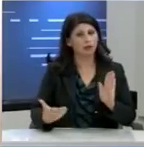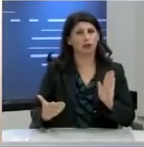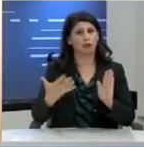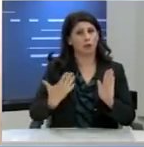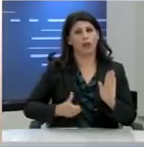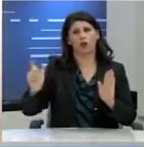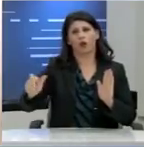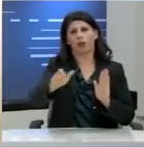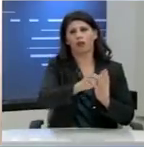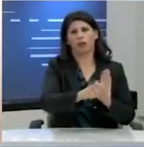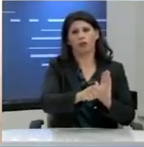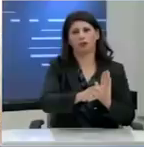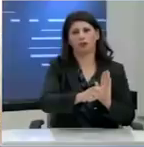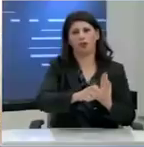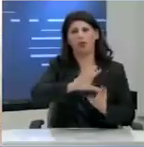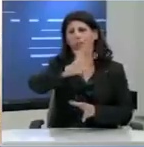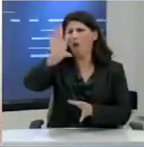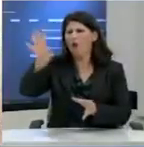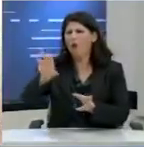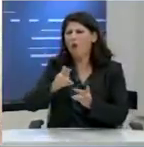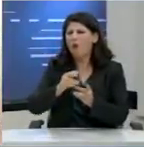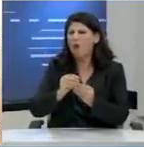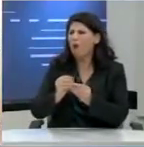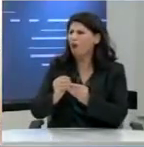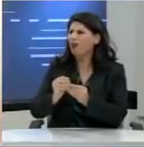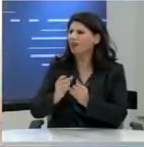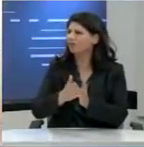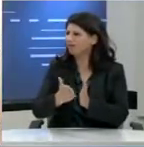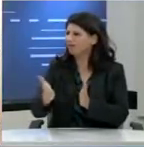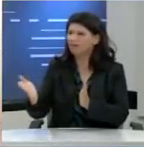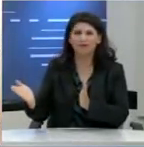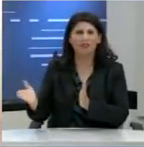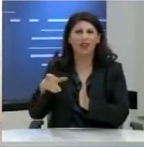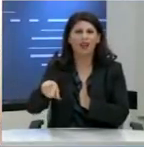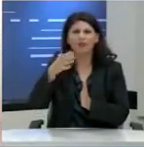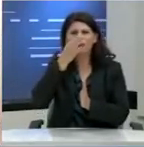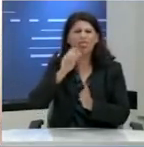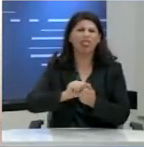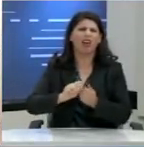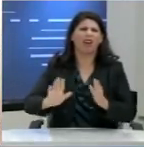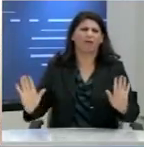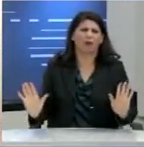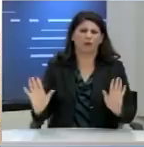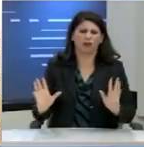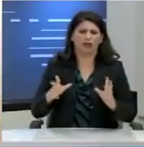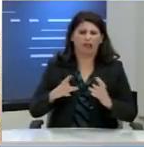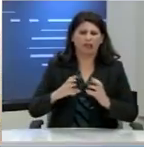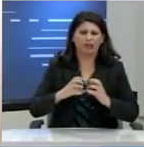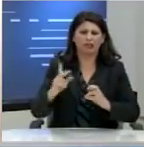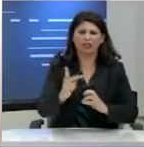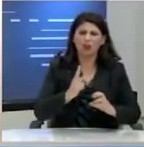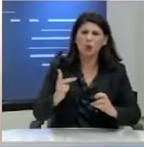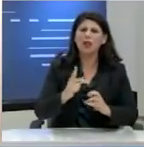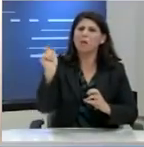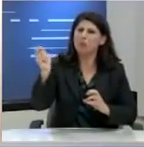ο καθένας. Όλα τα άλλα διαβρώνουν τη δημοκρατία, πλήττουν την πολιτική, ζημιώνουν την κοινωνία.